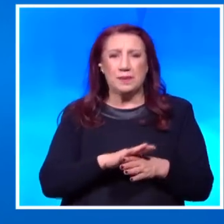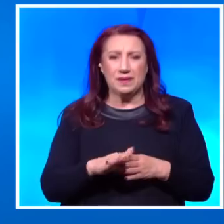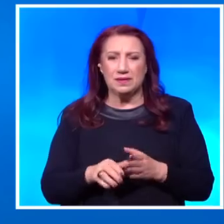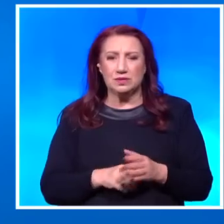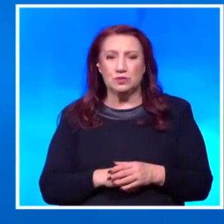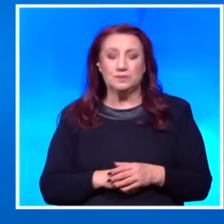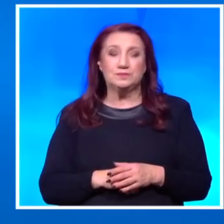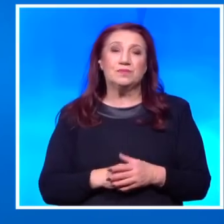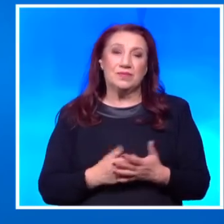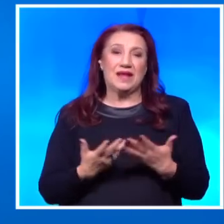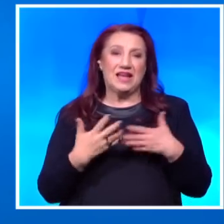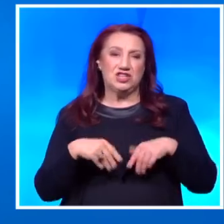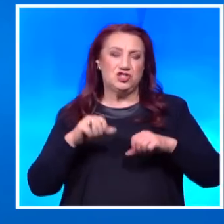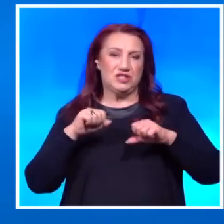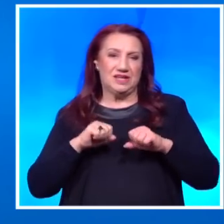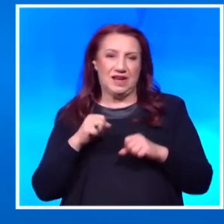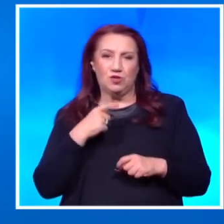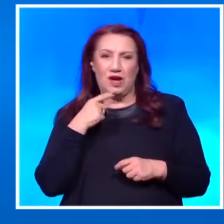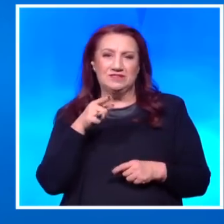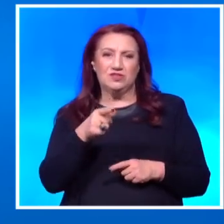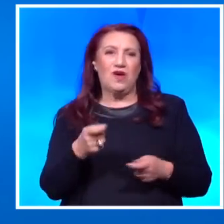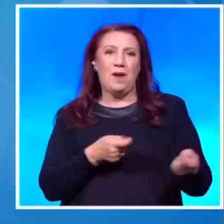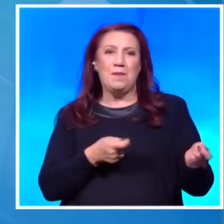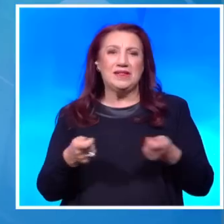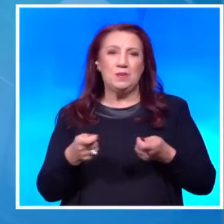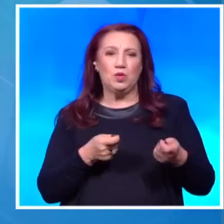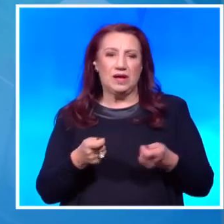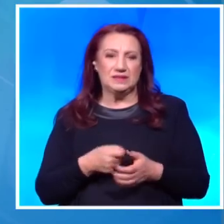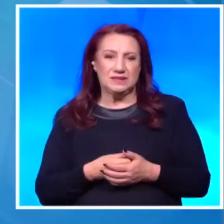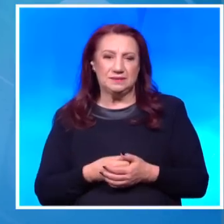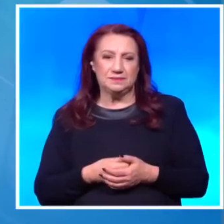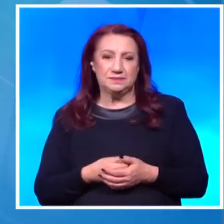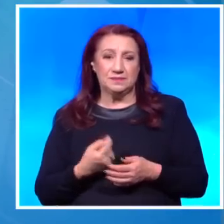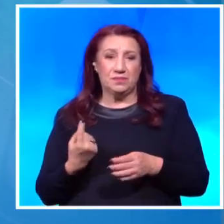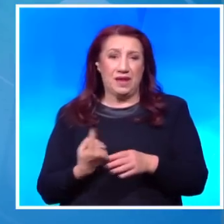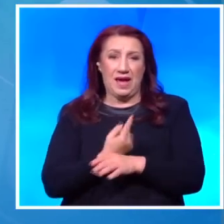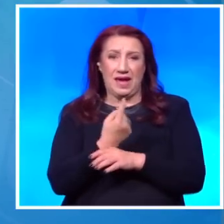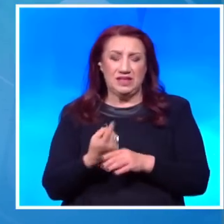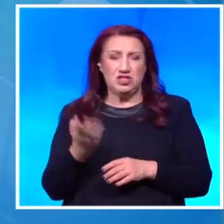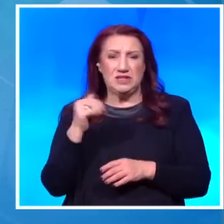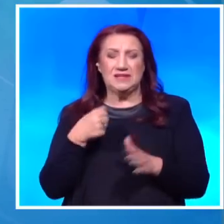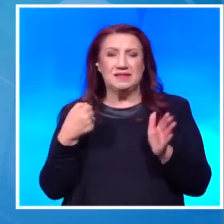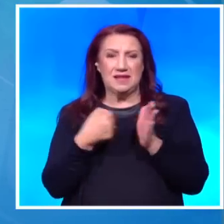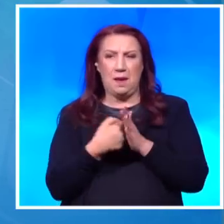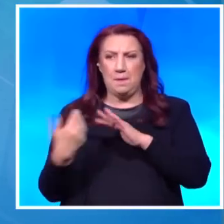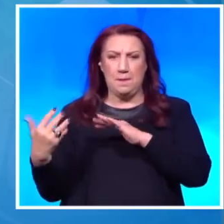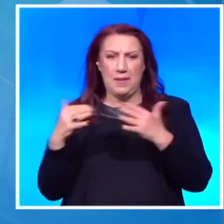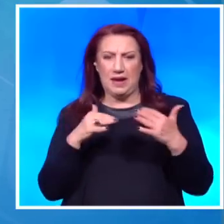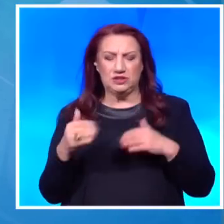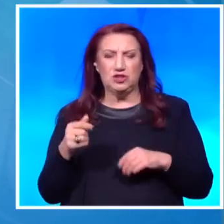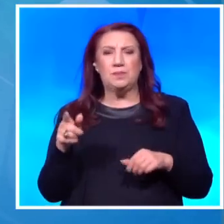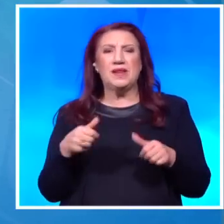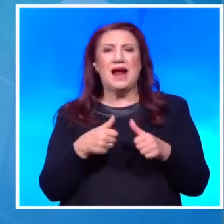Иванов определи разпространената снимка като манипулация. Час след двубоя на терена в събота, литовският сайт 15